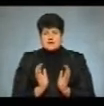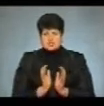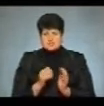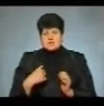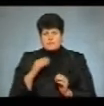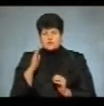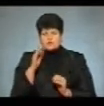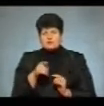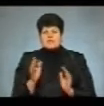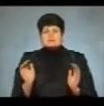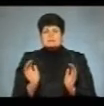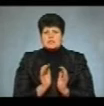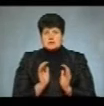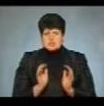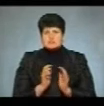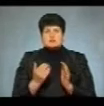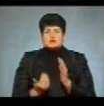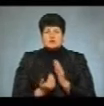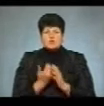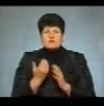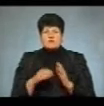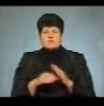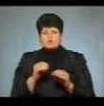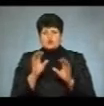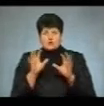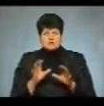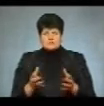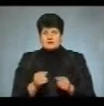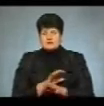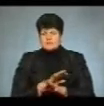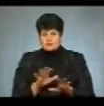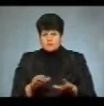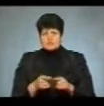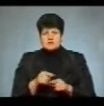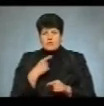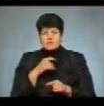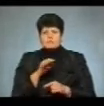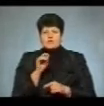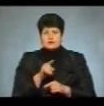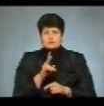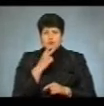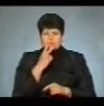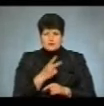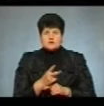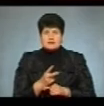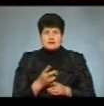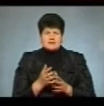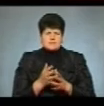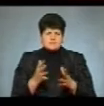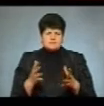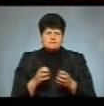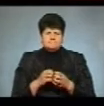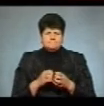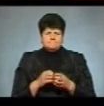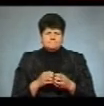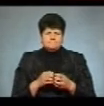прогнозую, що вона збережеться, тобто новий виборчий кодекс не буде прийнятий. І це говорить про те, що ми будемо бачити найбільш запекліші, так